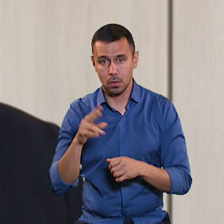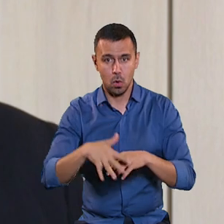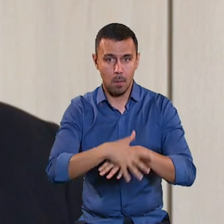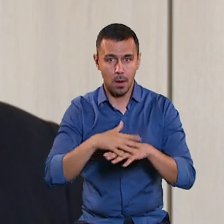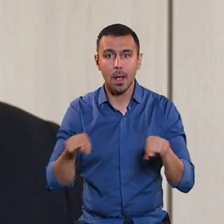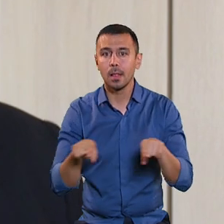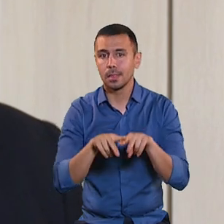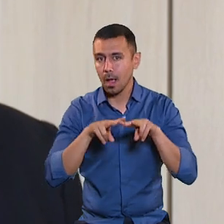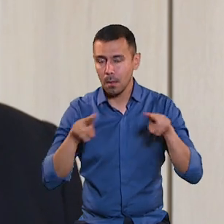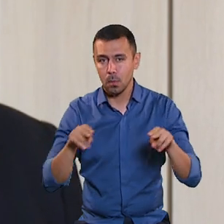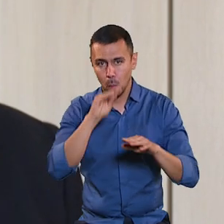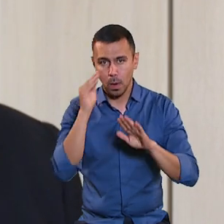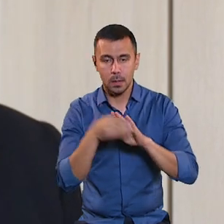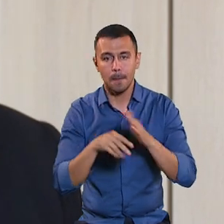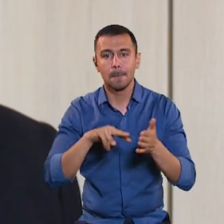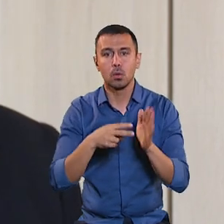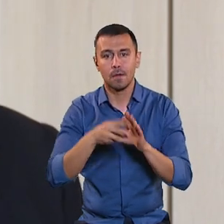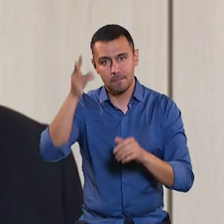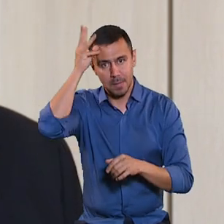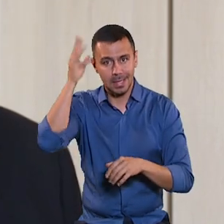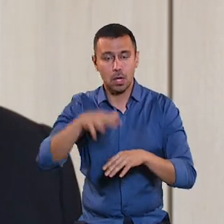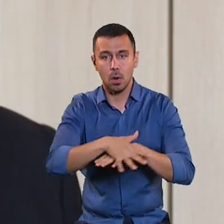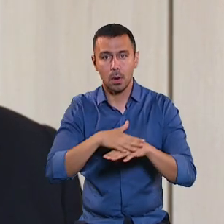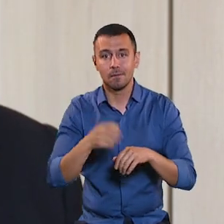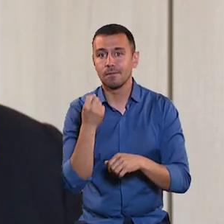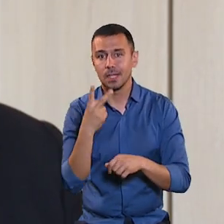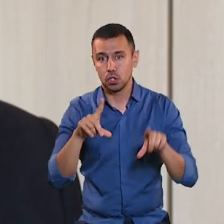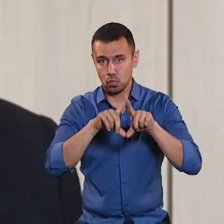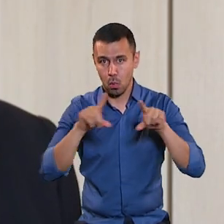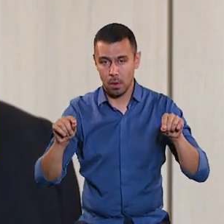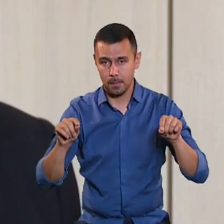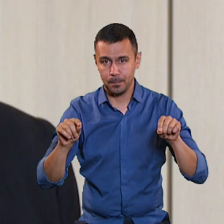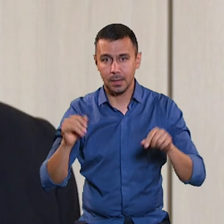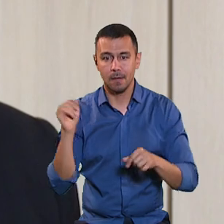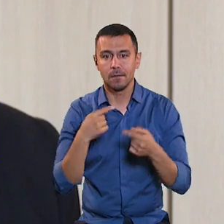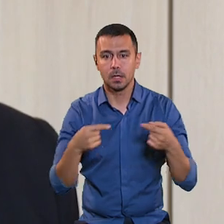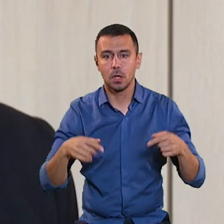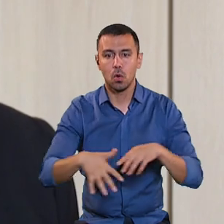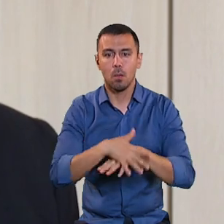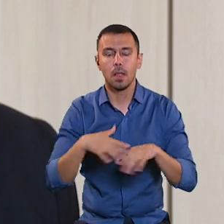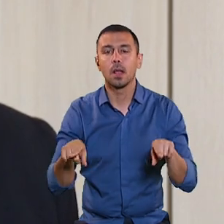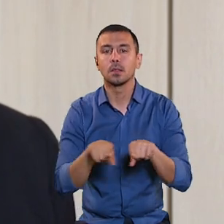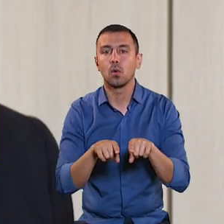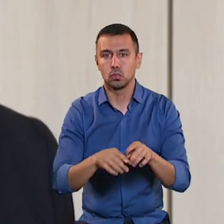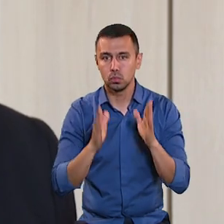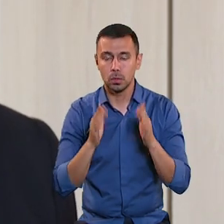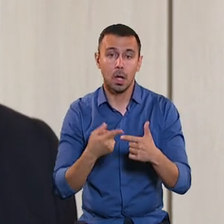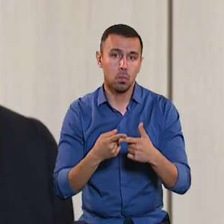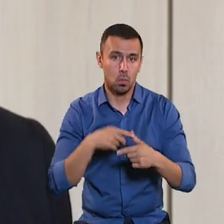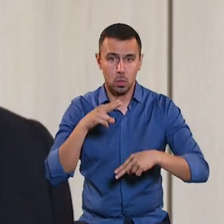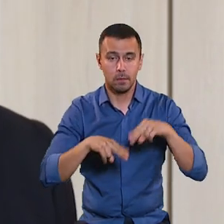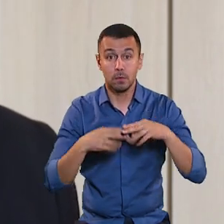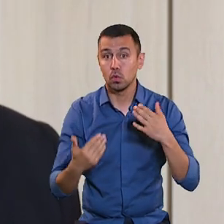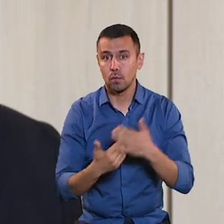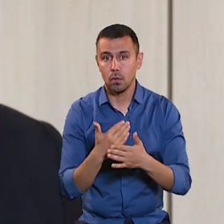таке ж таке ж укриття планується у Хмельницькій громаді і в 12тй школі і в інших громадах також буде або будівництво